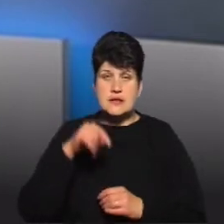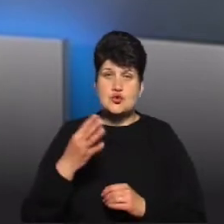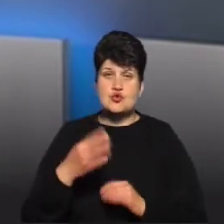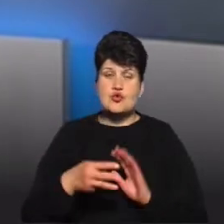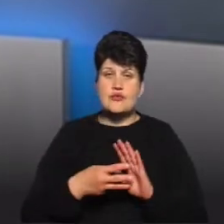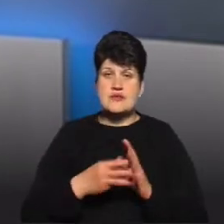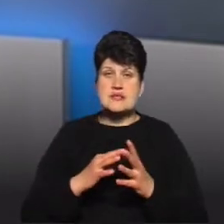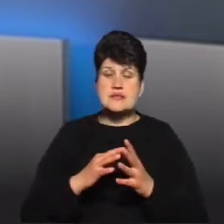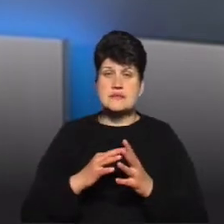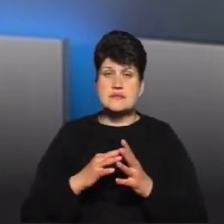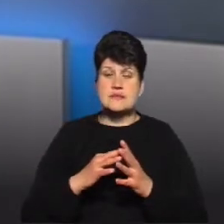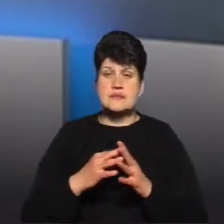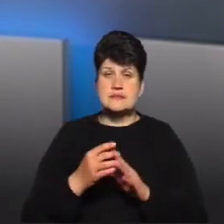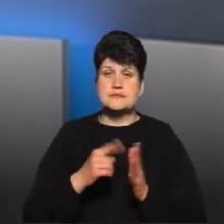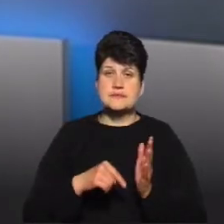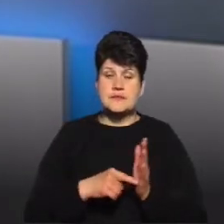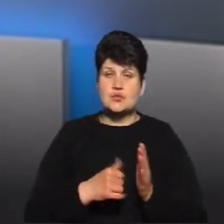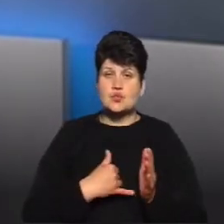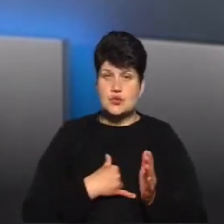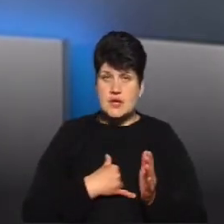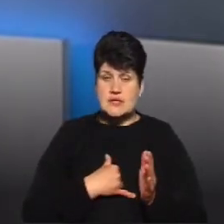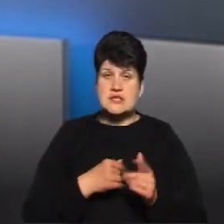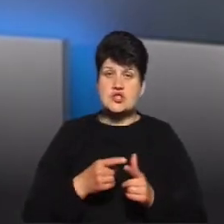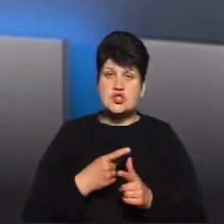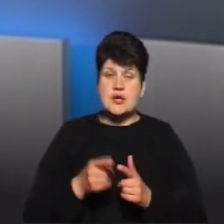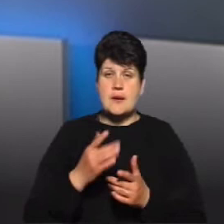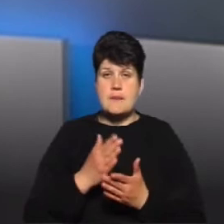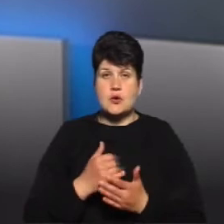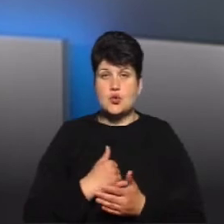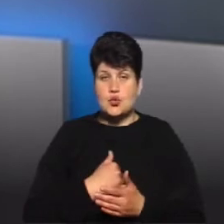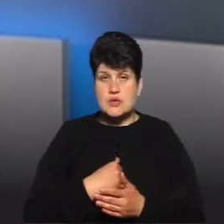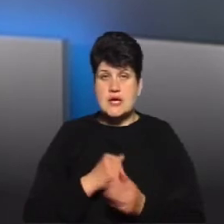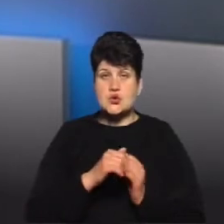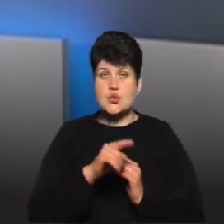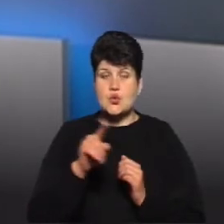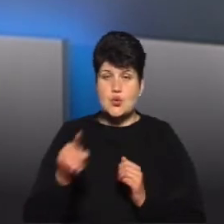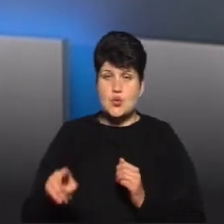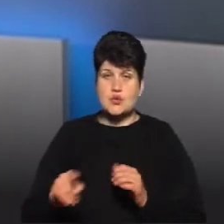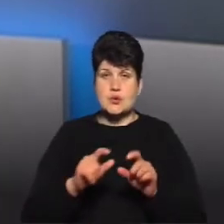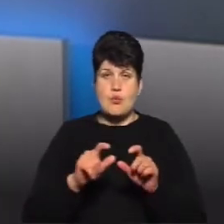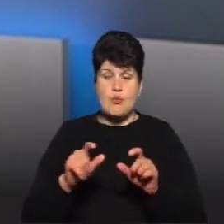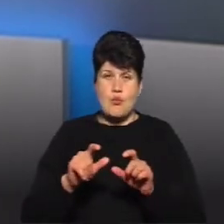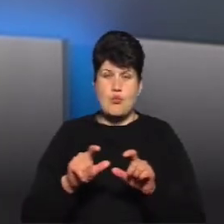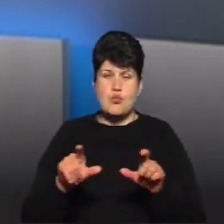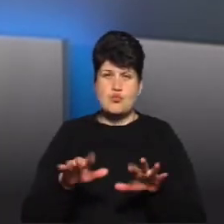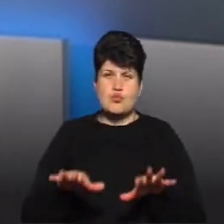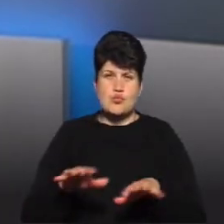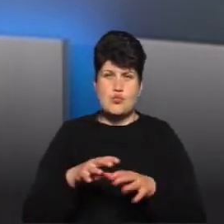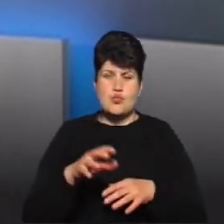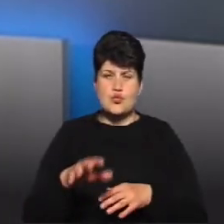в нас. Чи має кожен населений пункт мати легальне своє сміттєзвалище? Бо, по